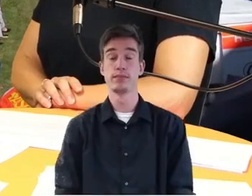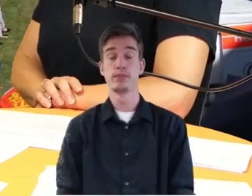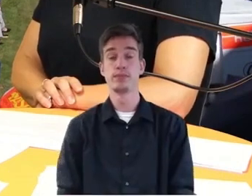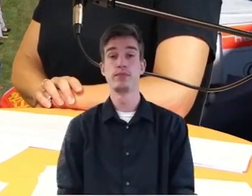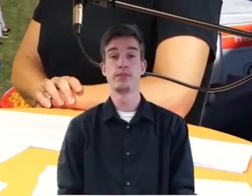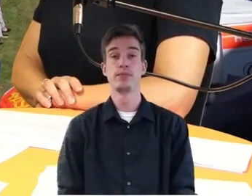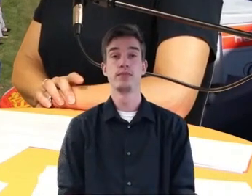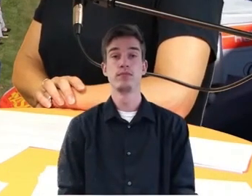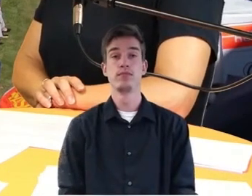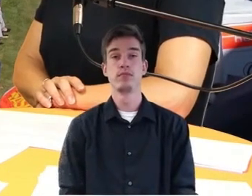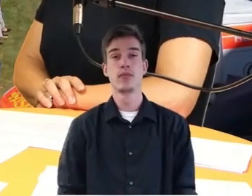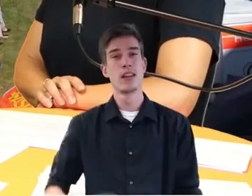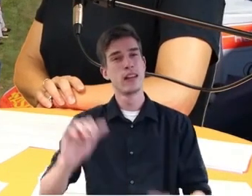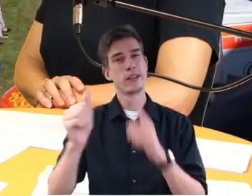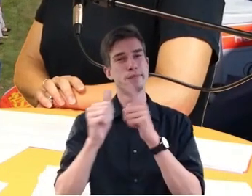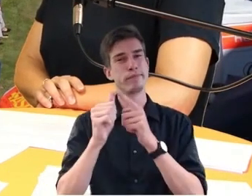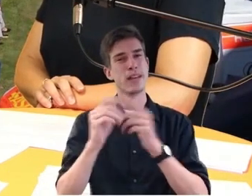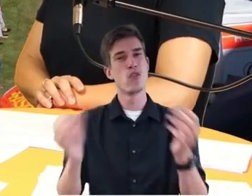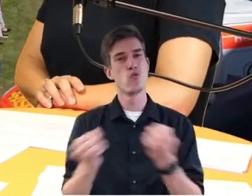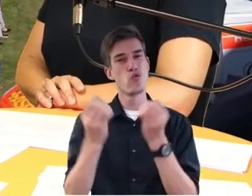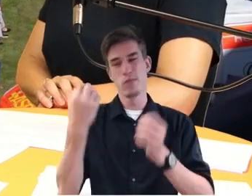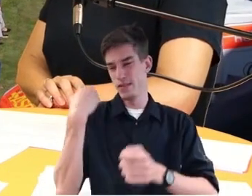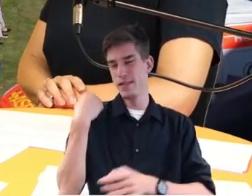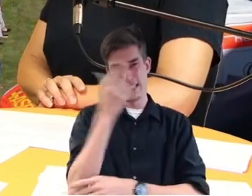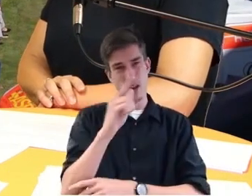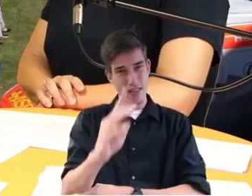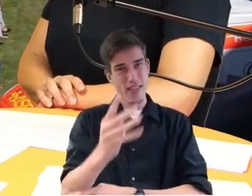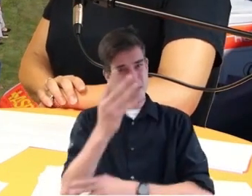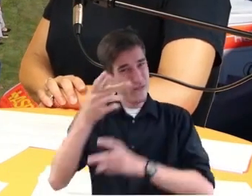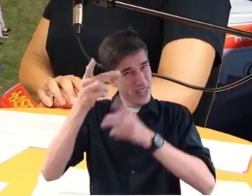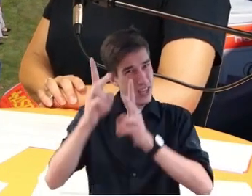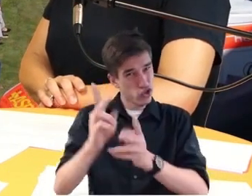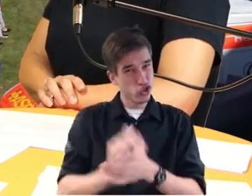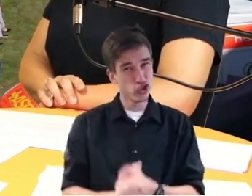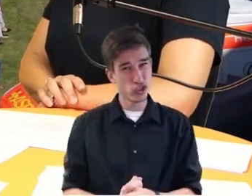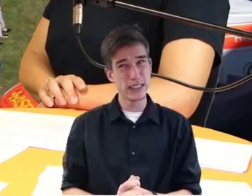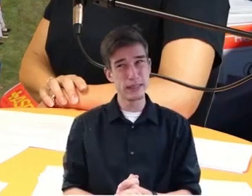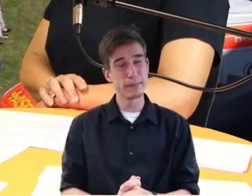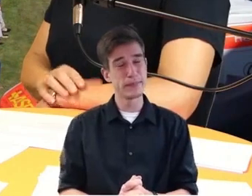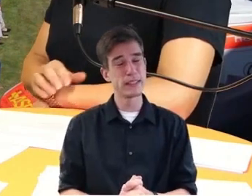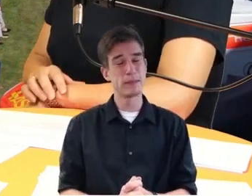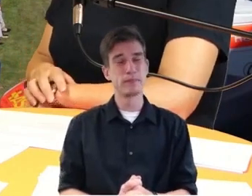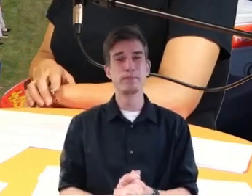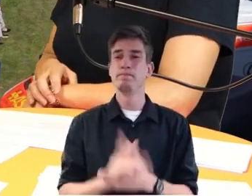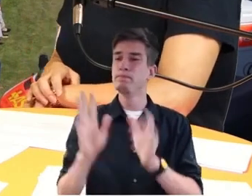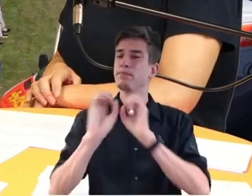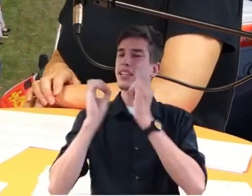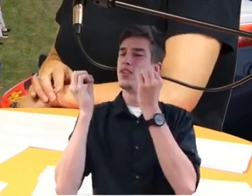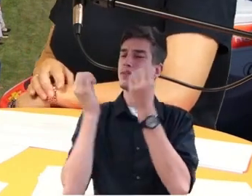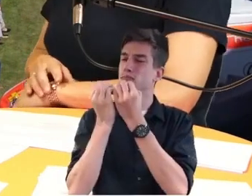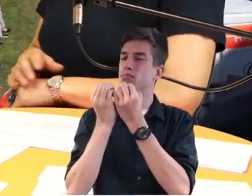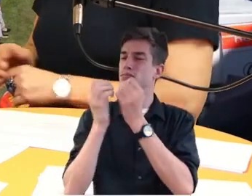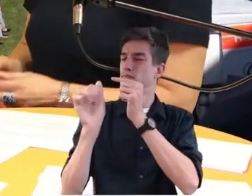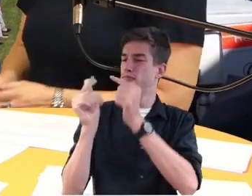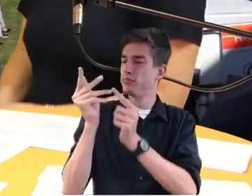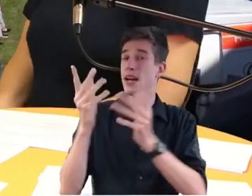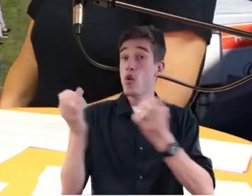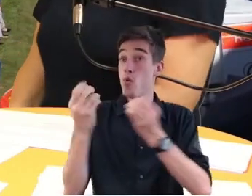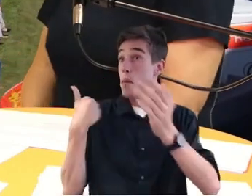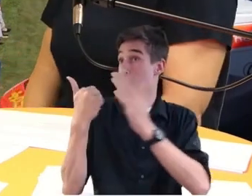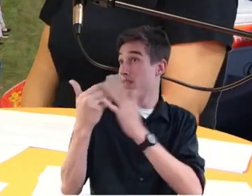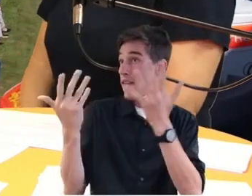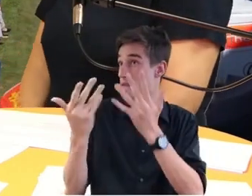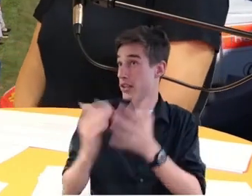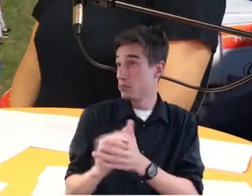die erste übung hat meines wissens 2004 stattgefunden welche szenarien sind denn schon geübt worden